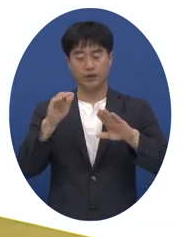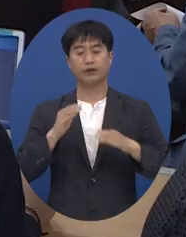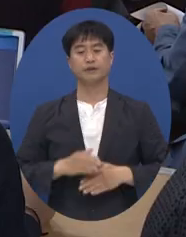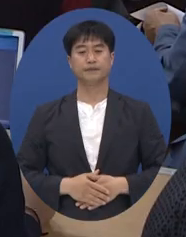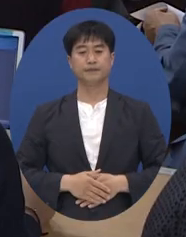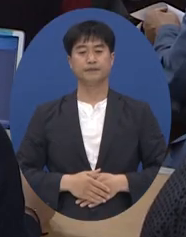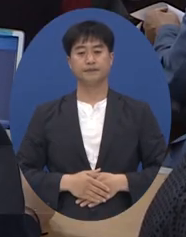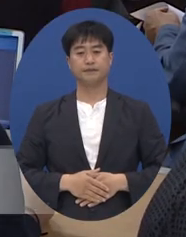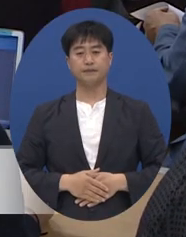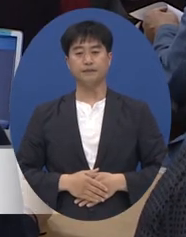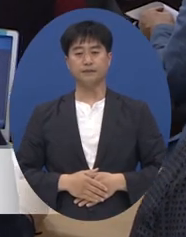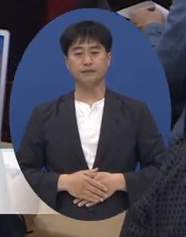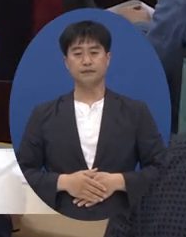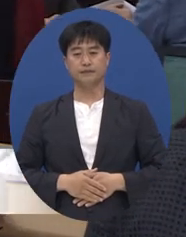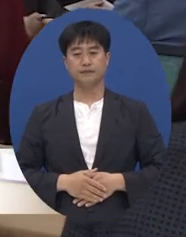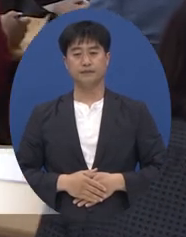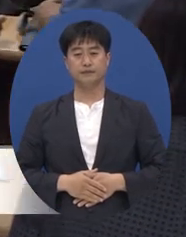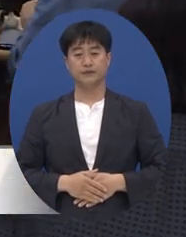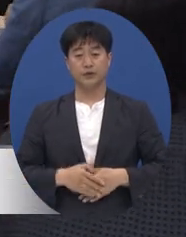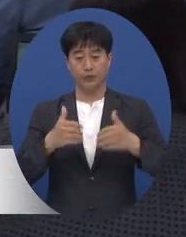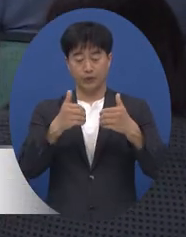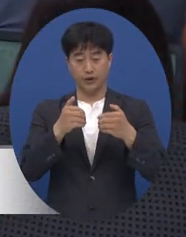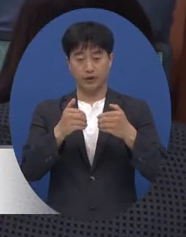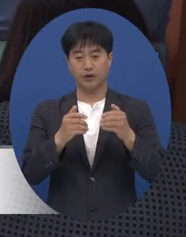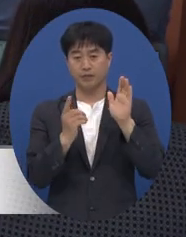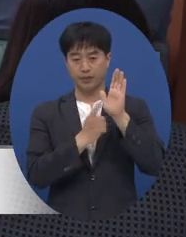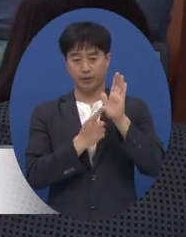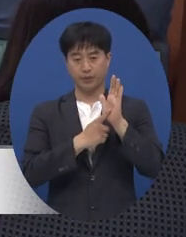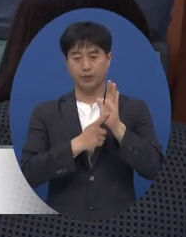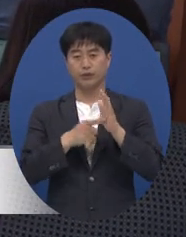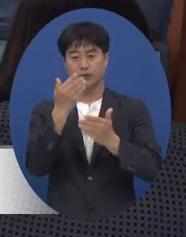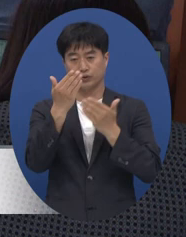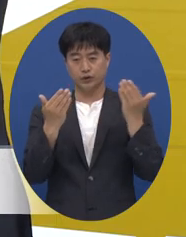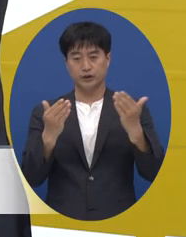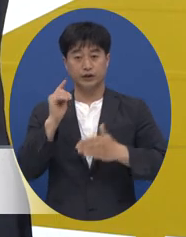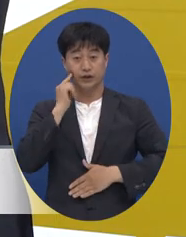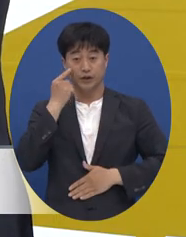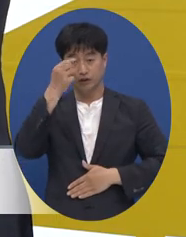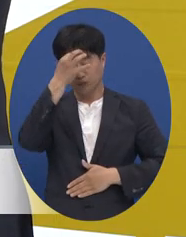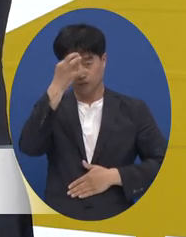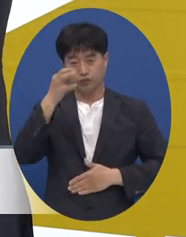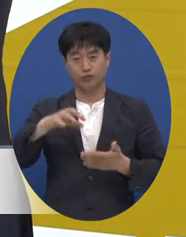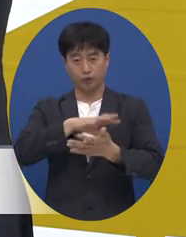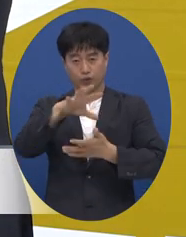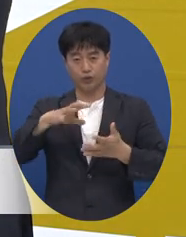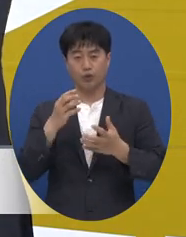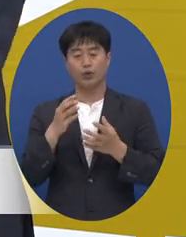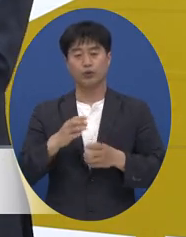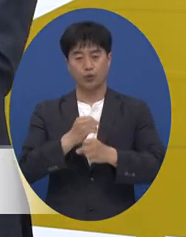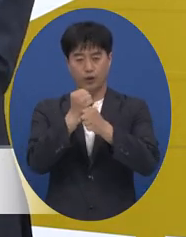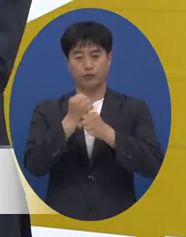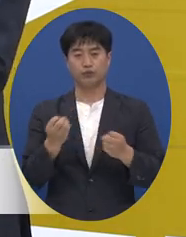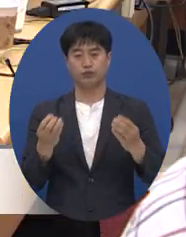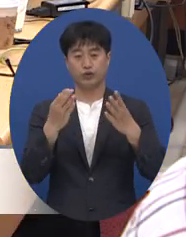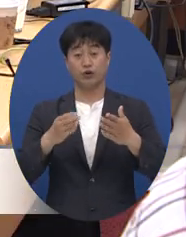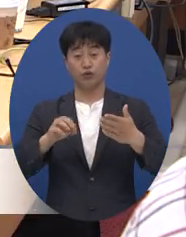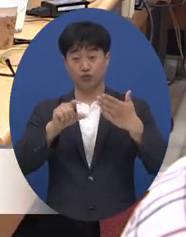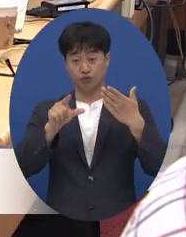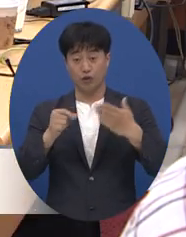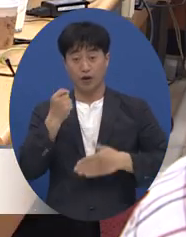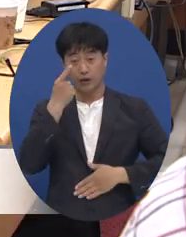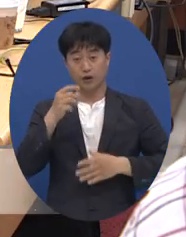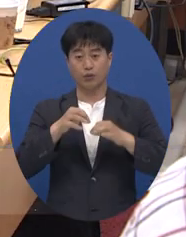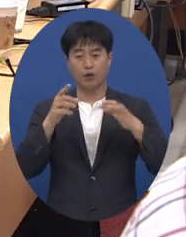합니다. 포럼과 공연, 전시, 예술을 아우르는 종합 행사인데 9월 한달 동안